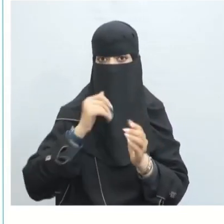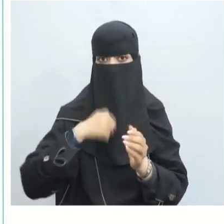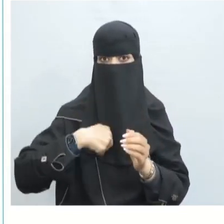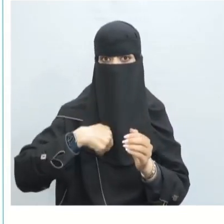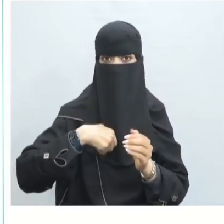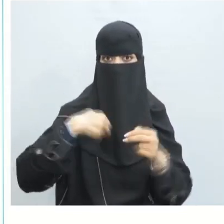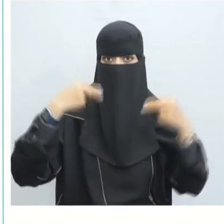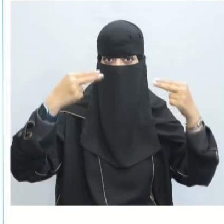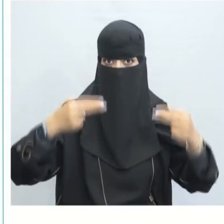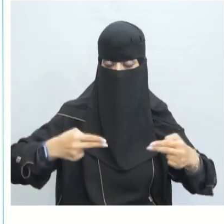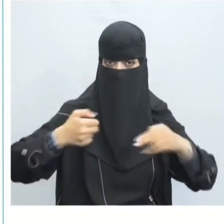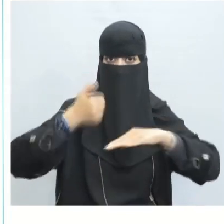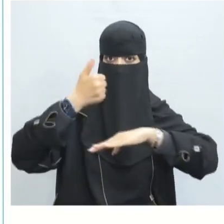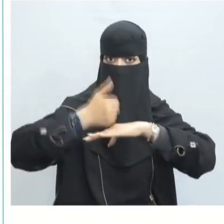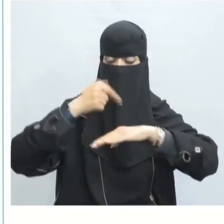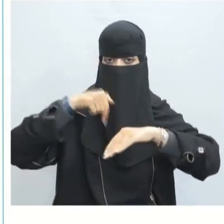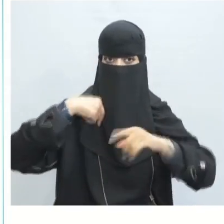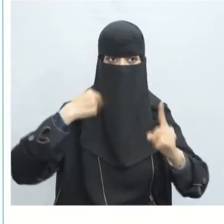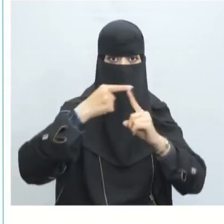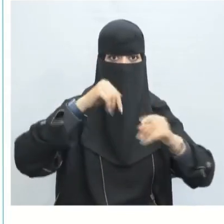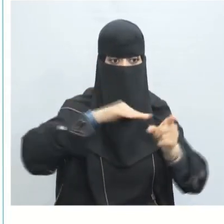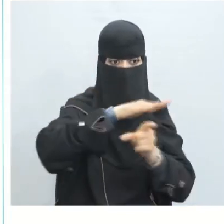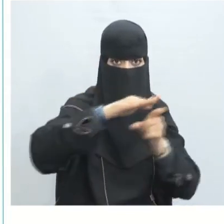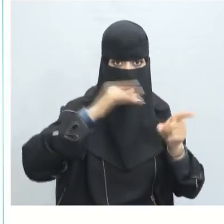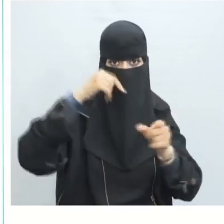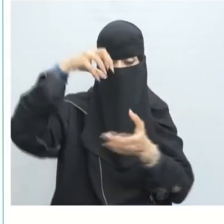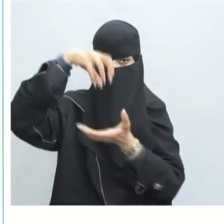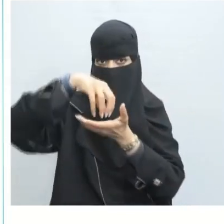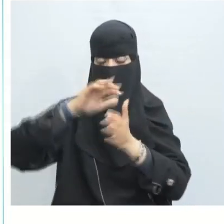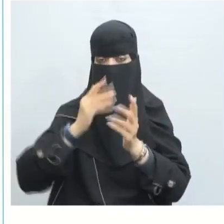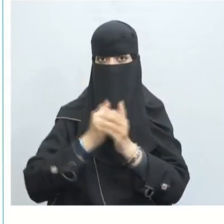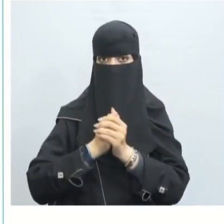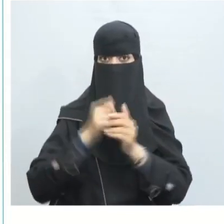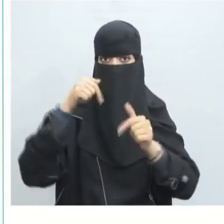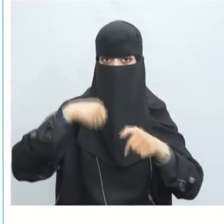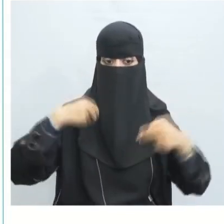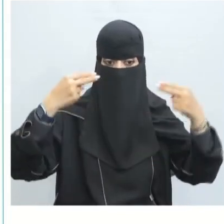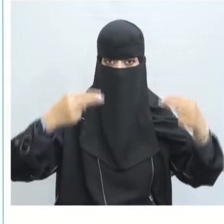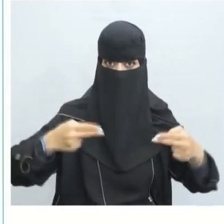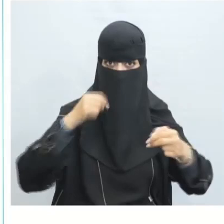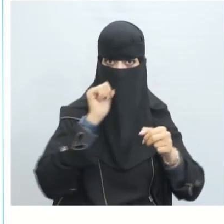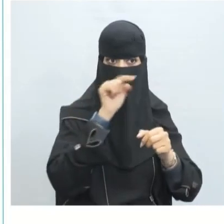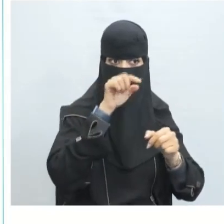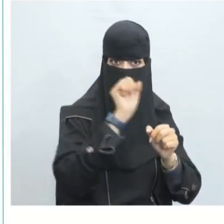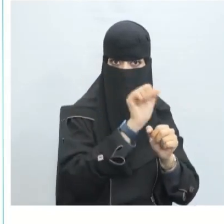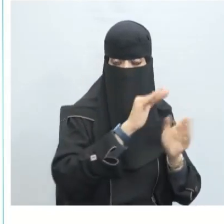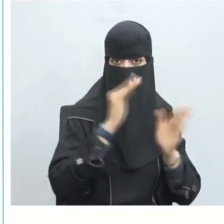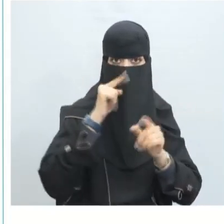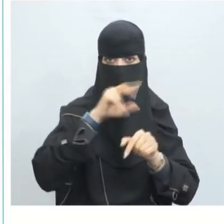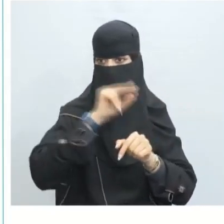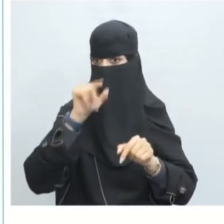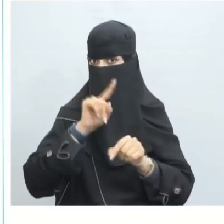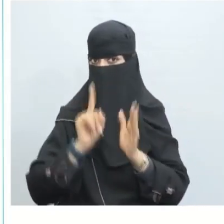فيها الوطن ككل او الاقليم او فعاليه ذات طابع و رونق خاص ولا يوجد لها